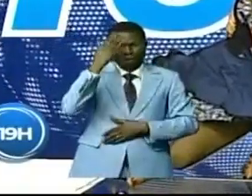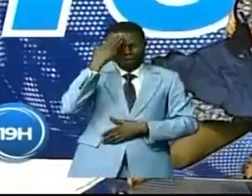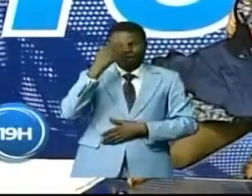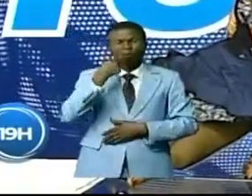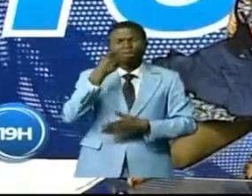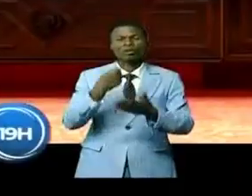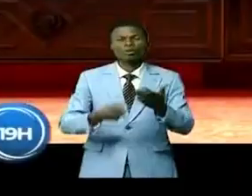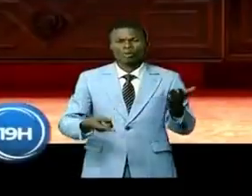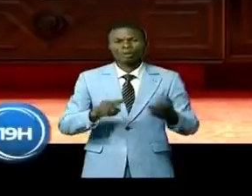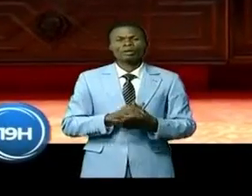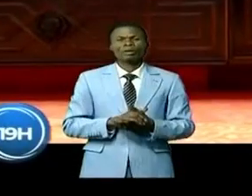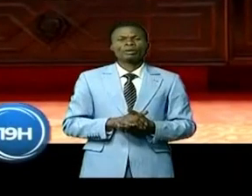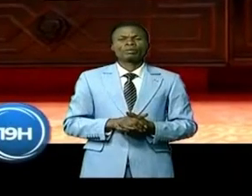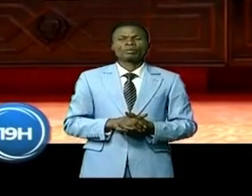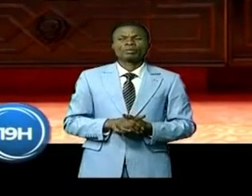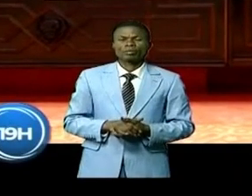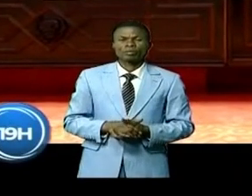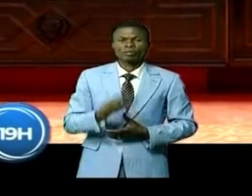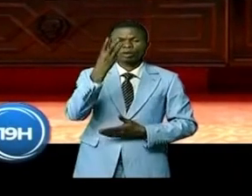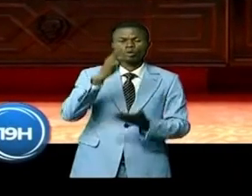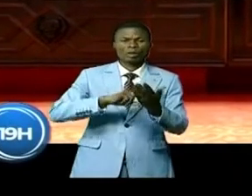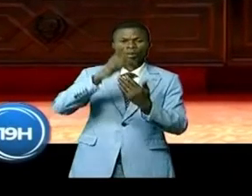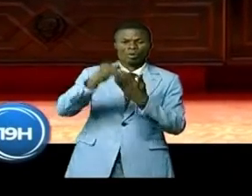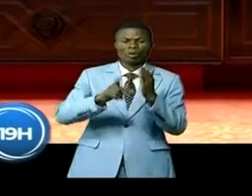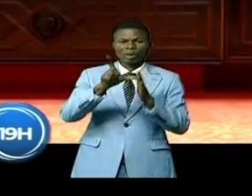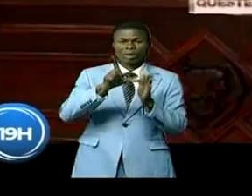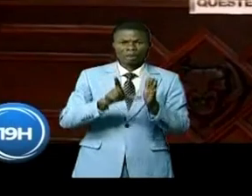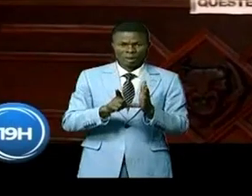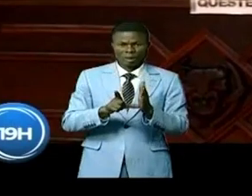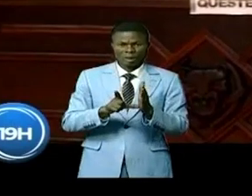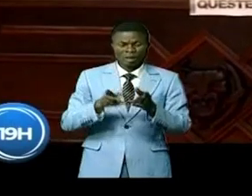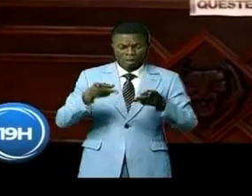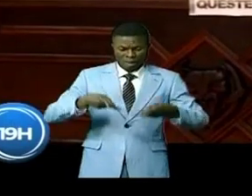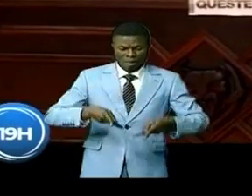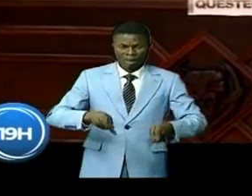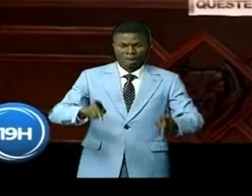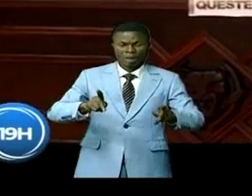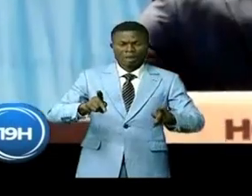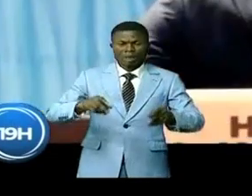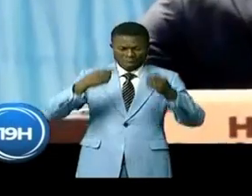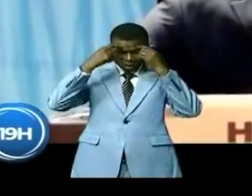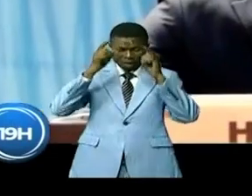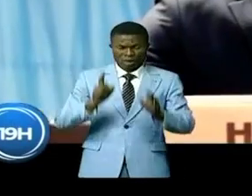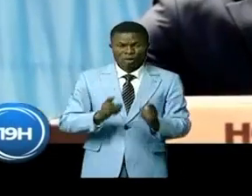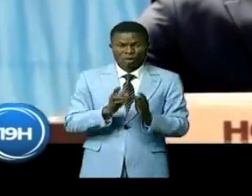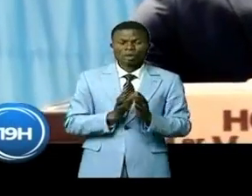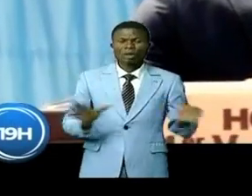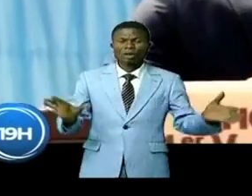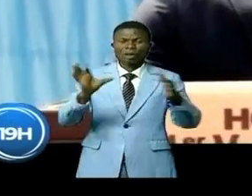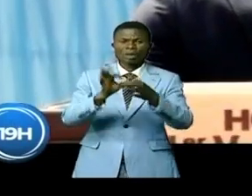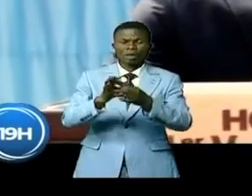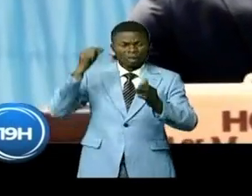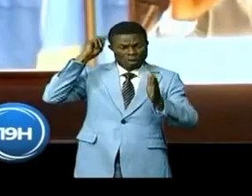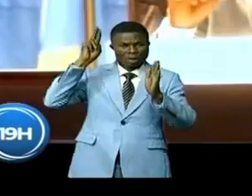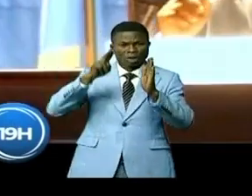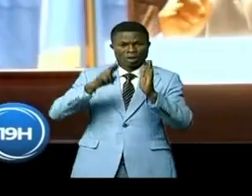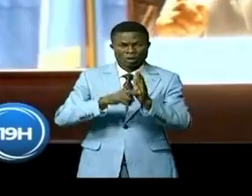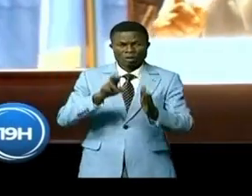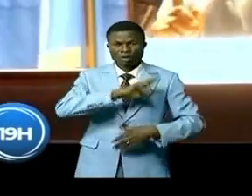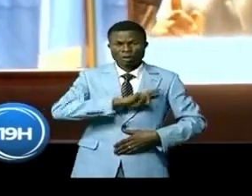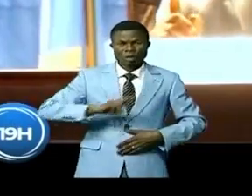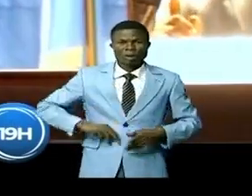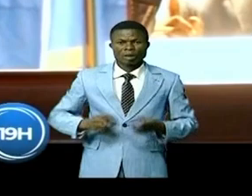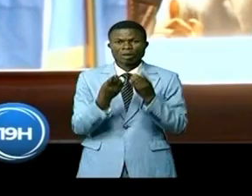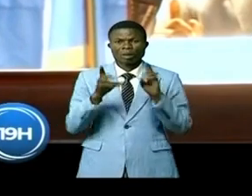le détail. Les 3 projets de loi dont celui autorisant l'accord général de coopération entre le gouvernement de la République